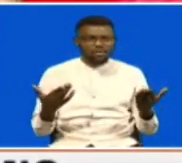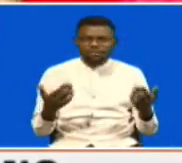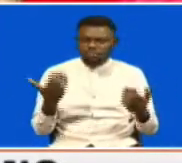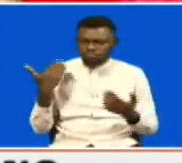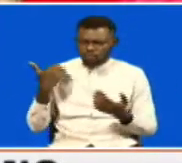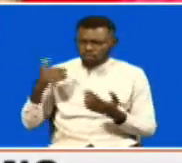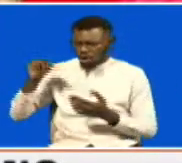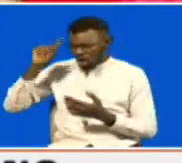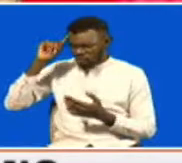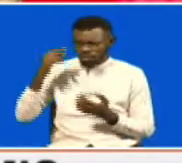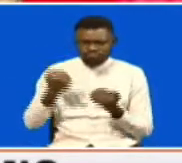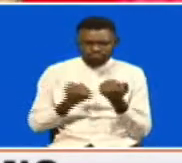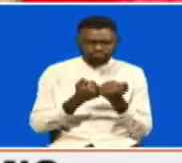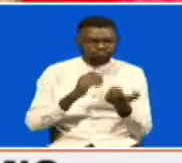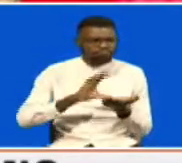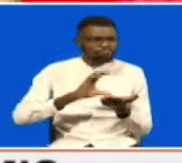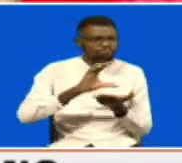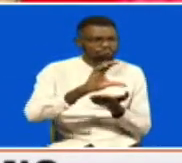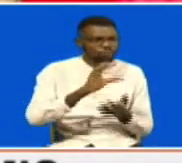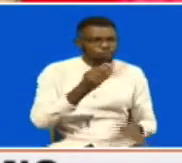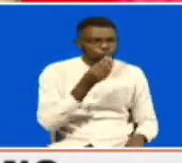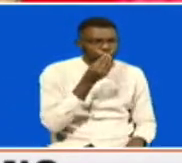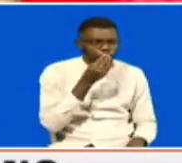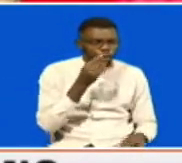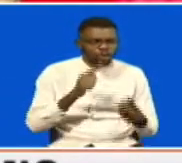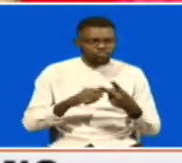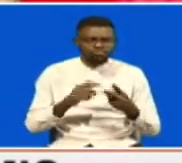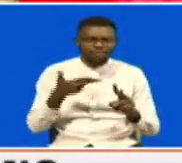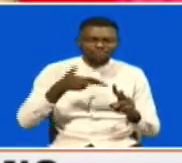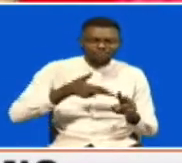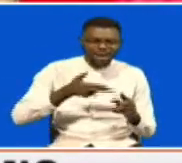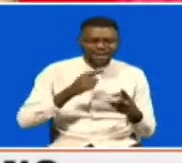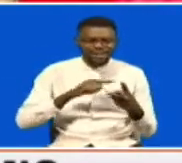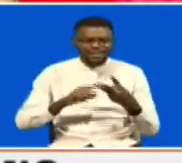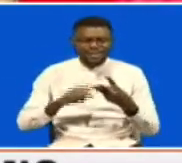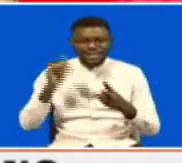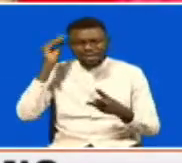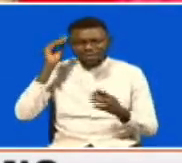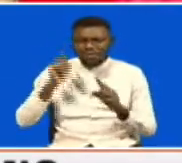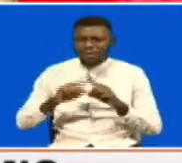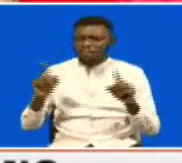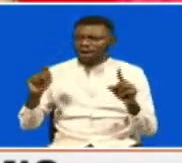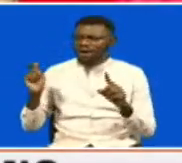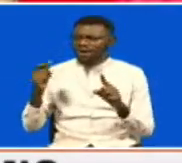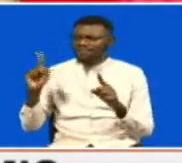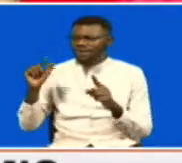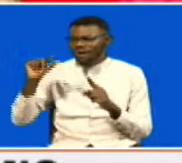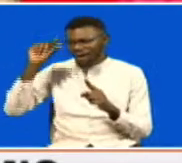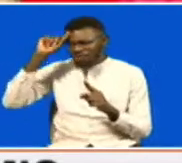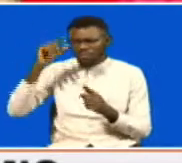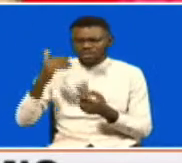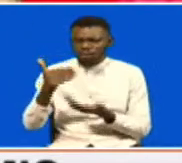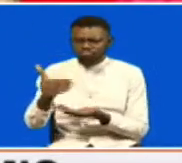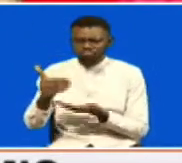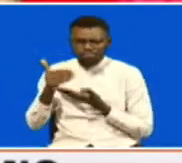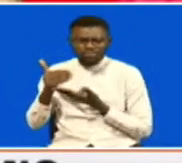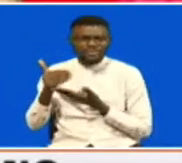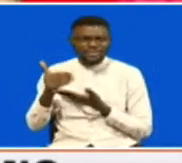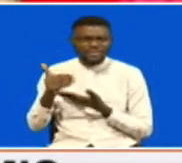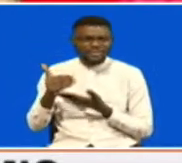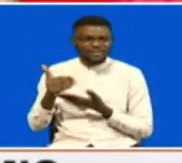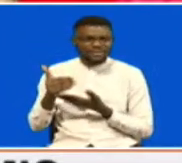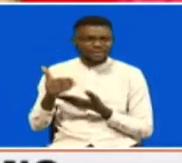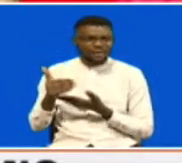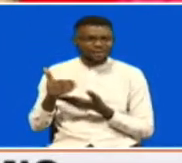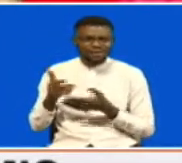subsidies to food, fuel and education, the Kenya Kwanza regime in the middle of a